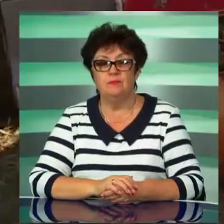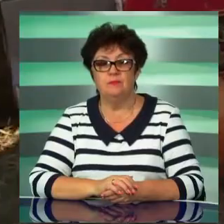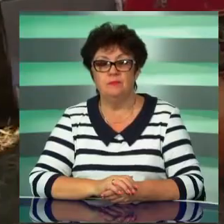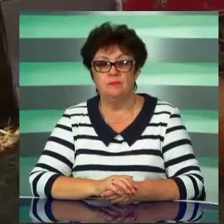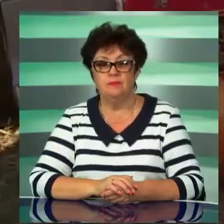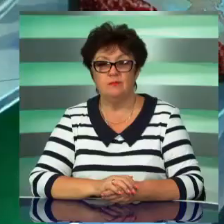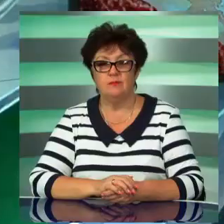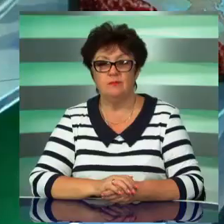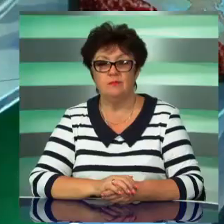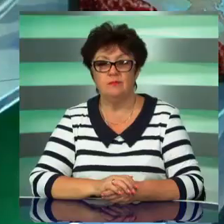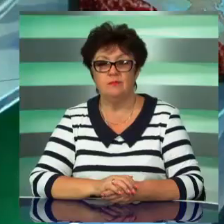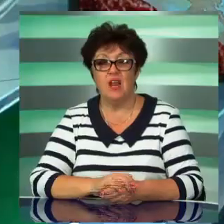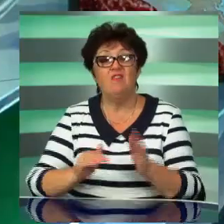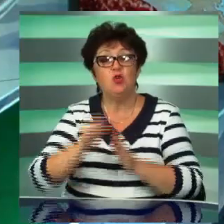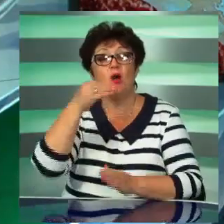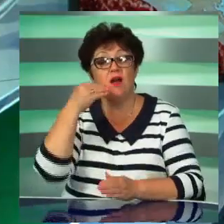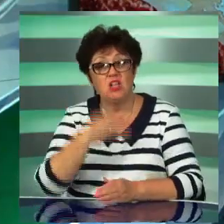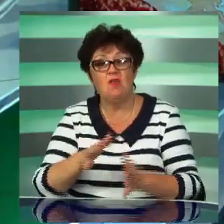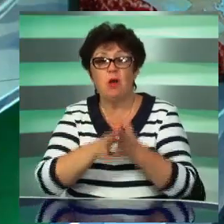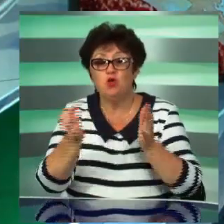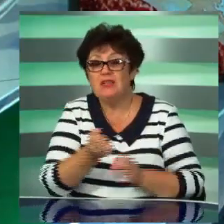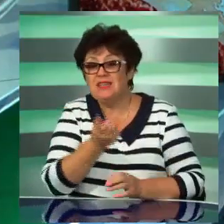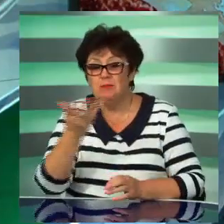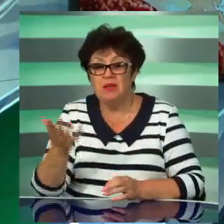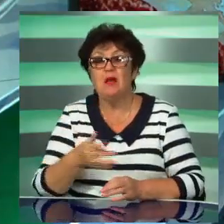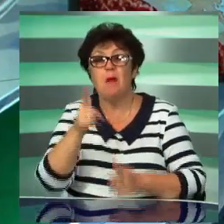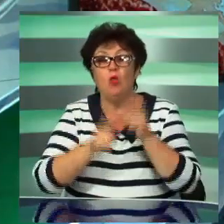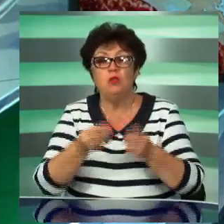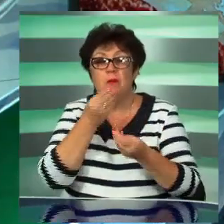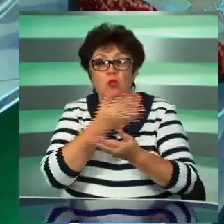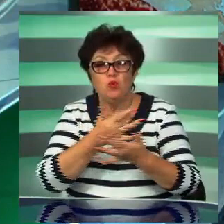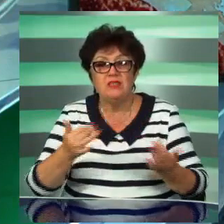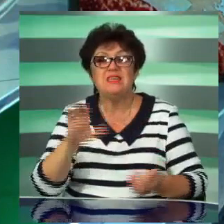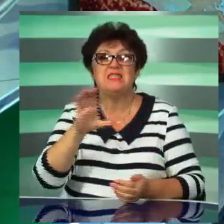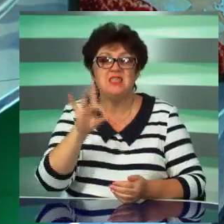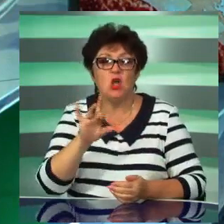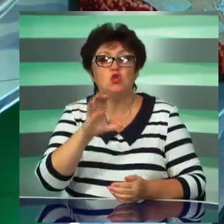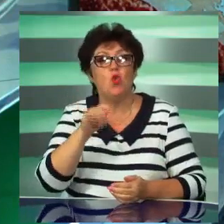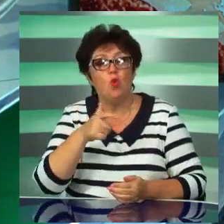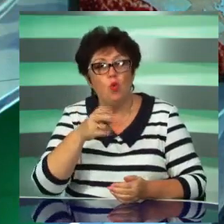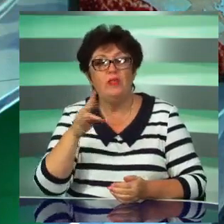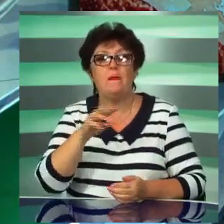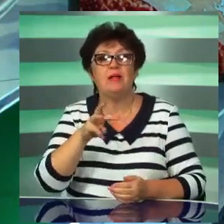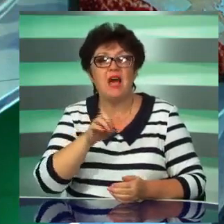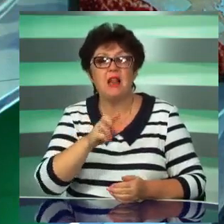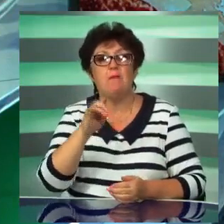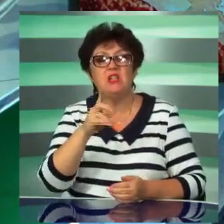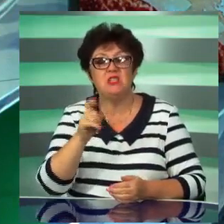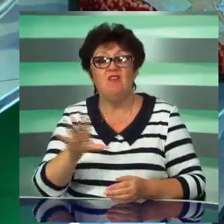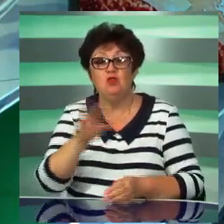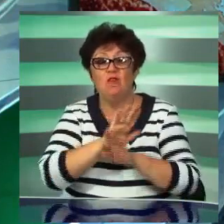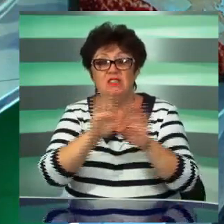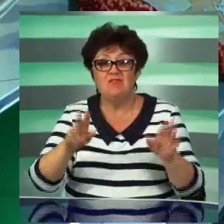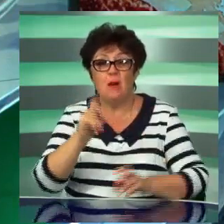район. Высокое качество, большой ассортимент молочной продукции, конечно, сыр. Сулугуни, моцарелла, брынза. Все это